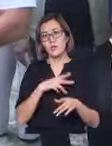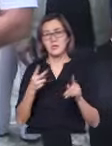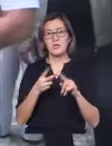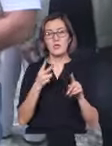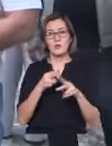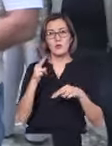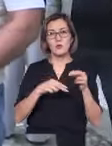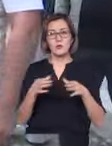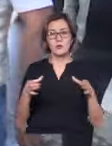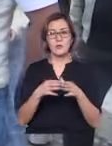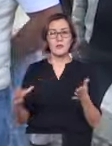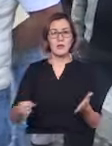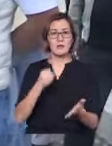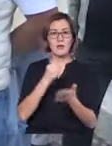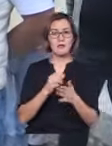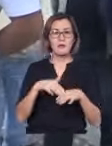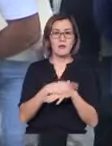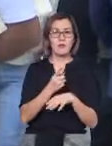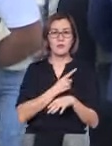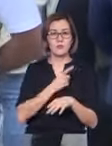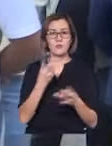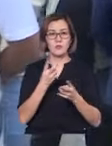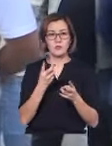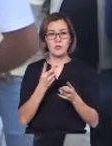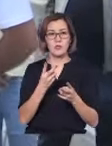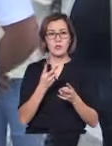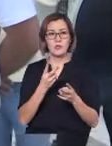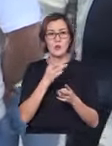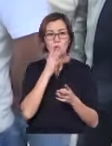подрядшысыздар. Халықтың бәрі күтіп отыр, бұны уақытында бітірейік.